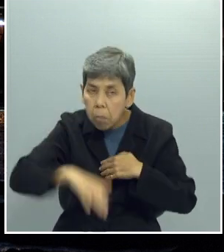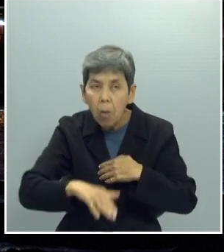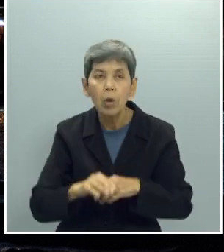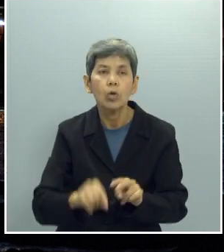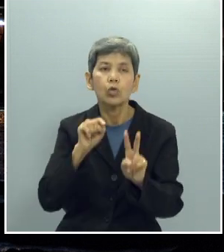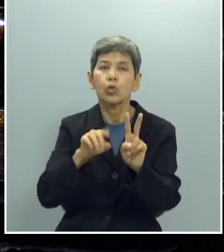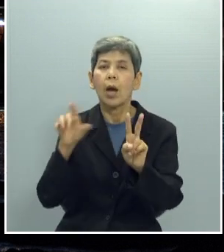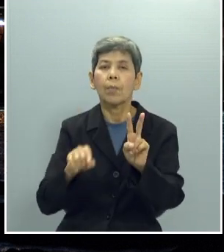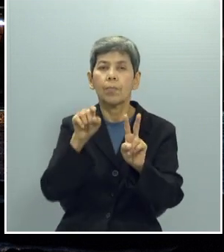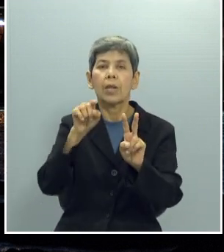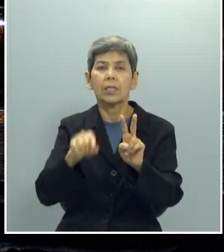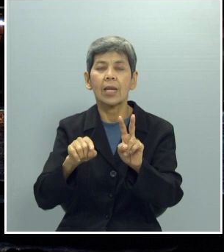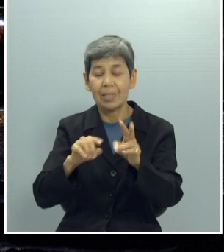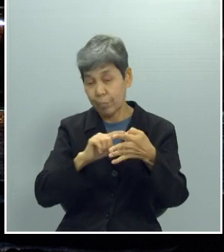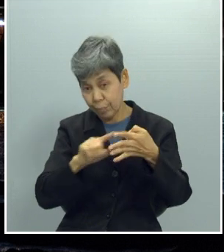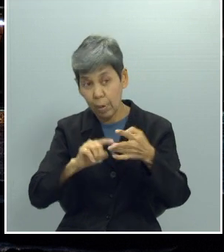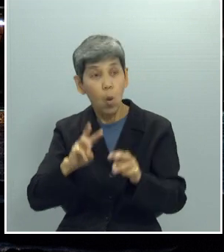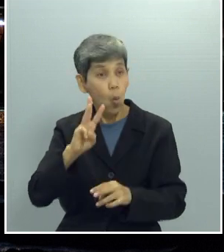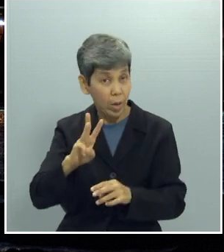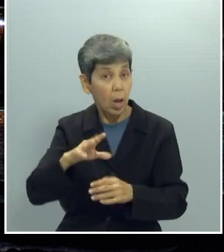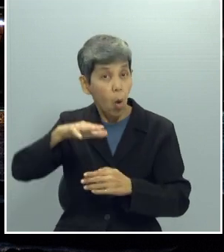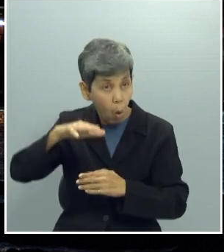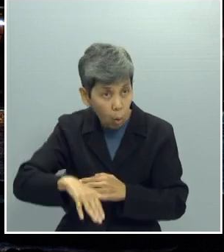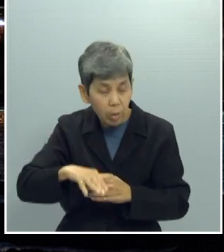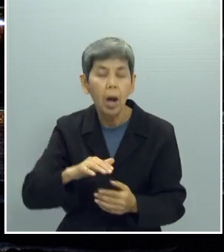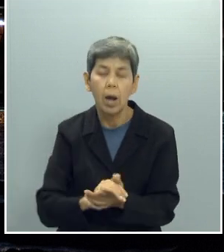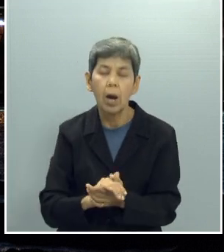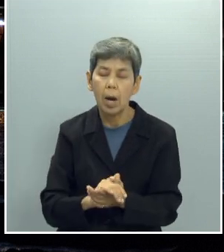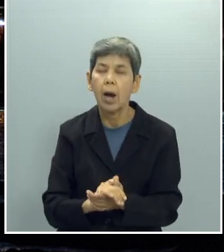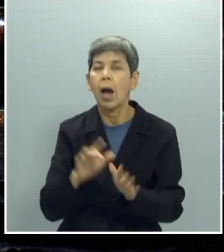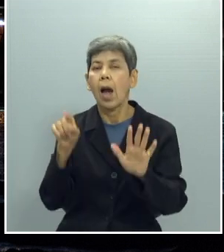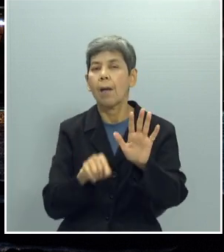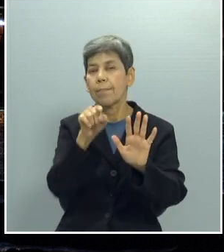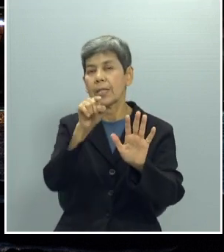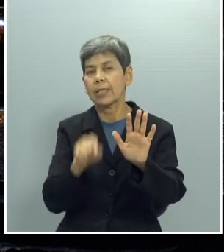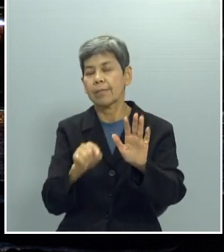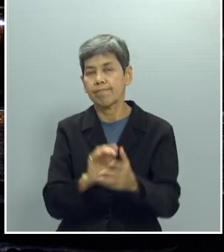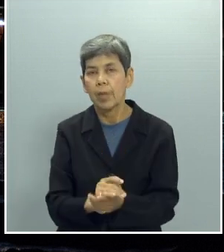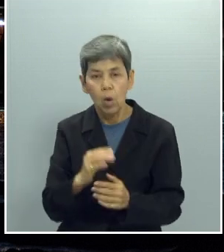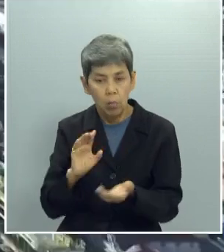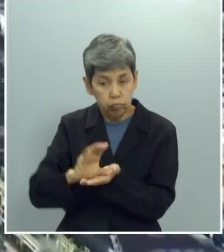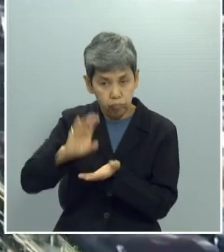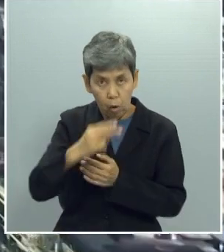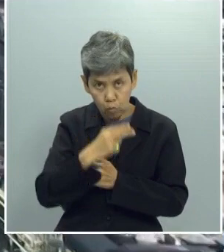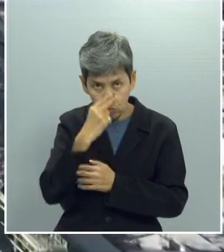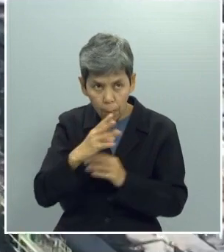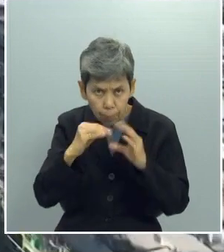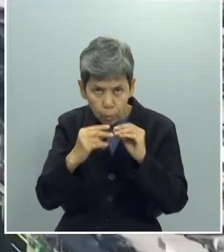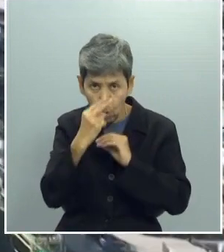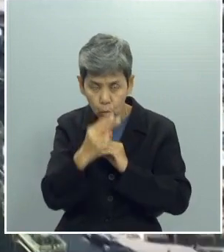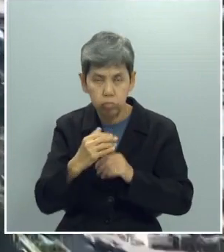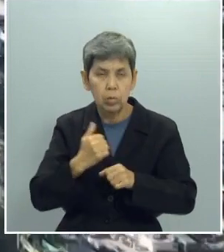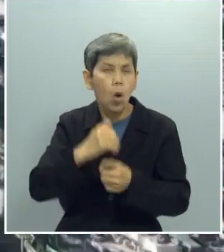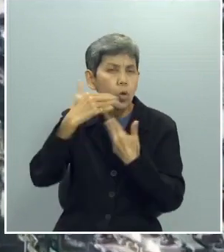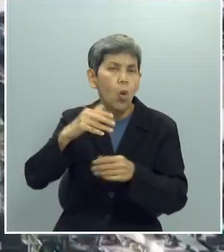2.5%อันนี้รายสัปดาห์ Westtexus Inter Mediaรายสัปดาห์ก็ร่วงลงไป 5%นักคุณจับตาดูการประชุมของผู้